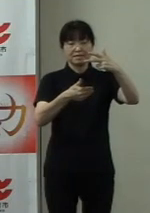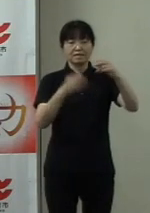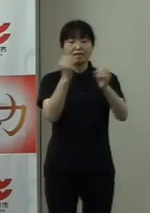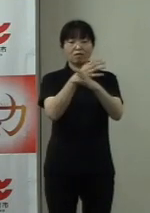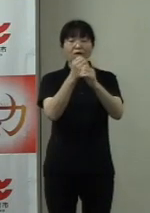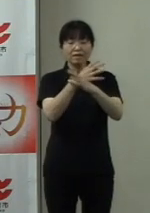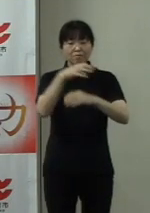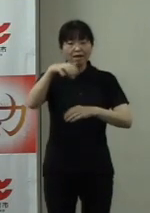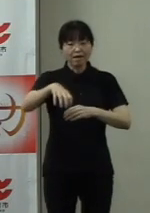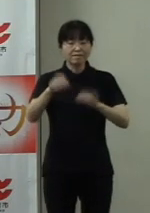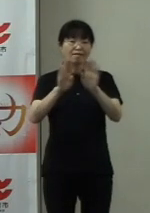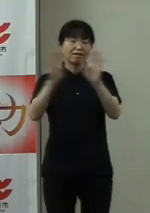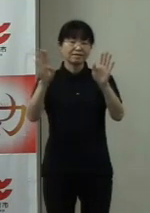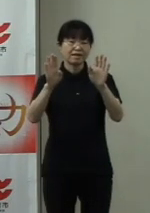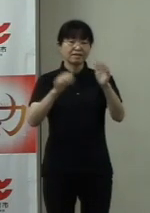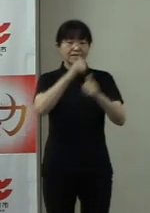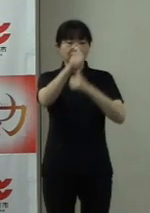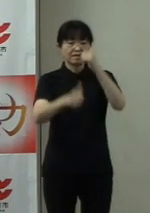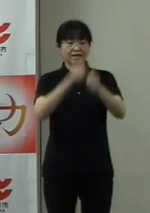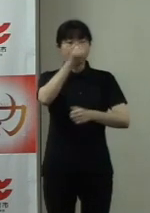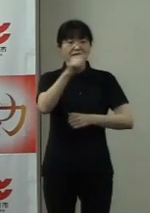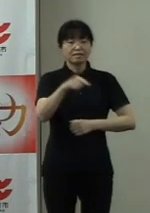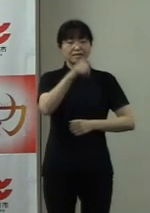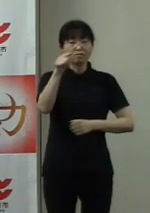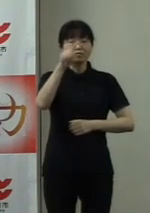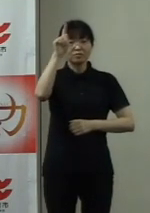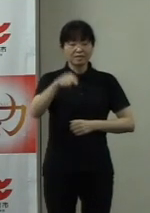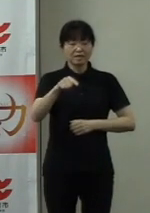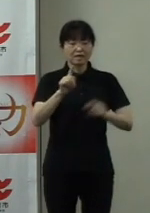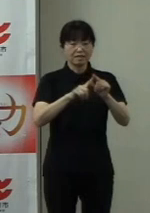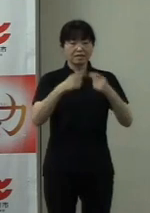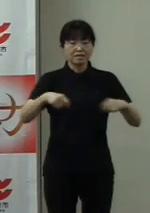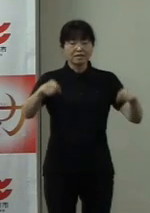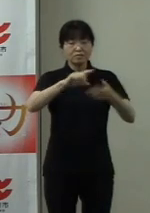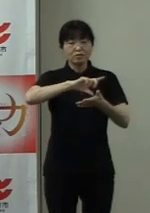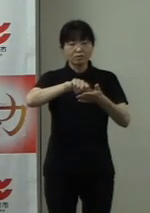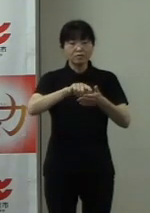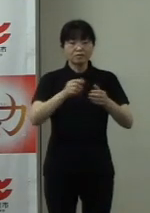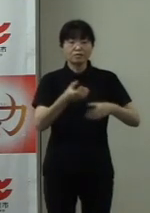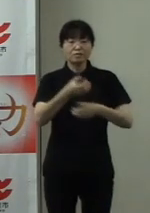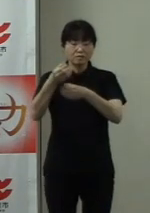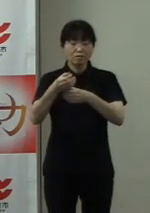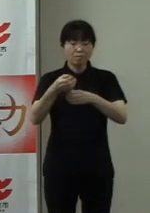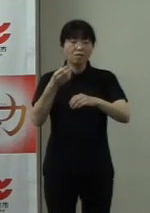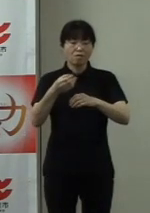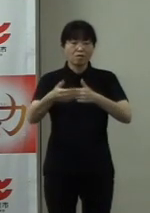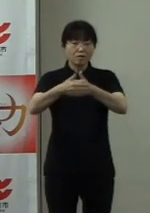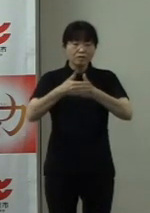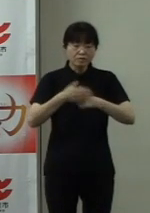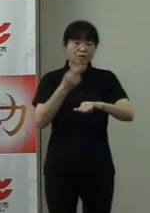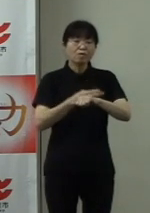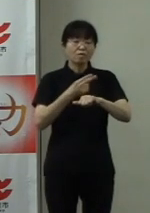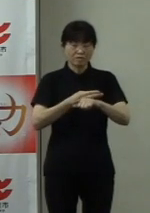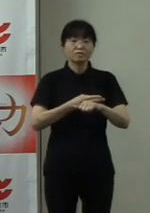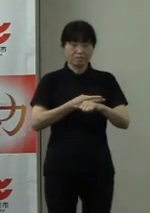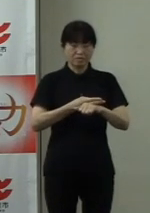日に岡山県で行われた第51回中国地区消防救助技術指導会へ出場した出雲市消